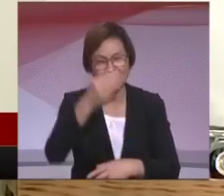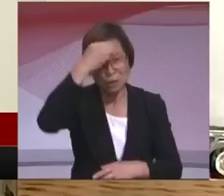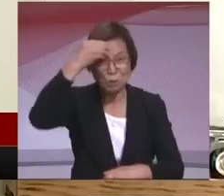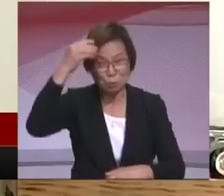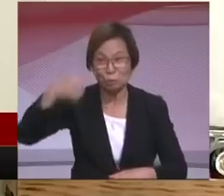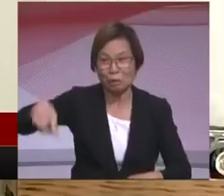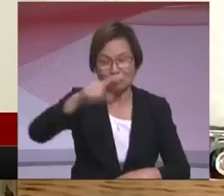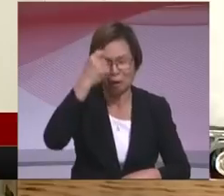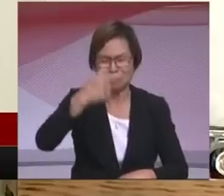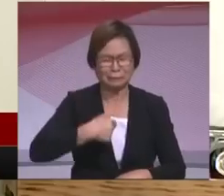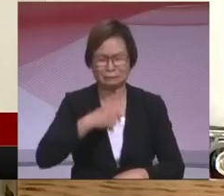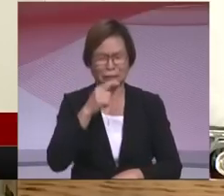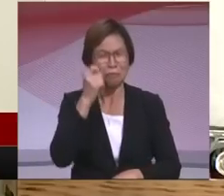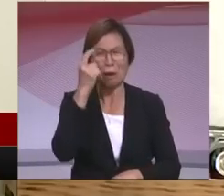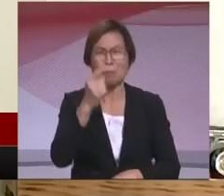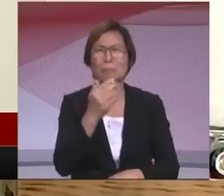faham manisan tersebut.